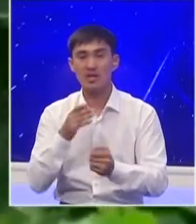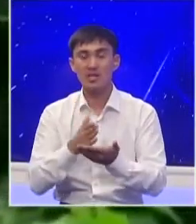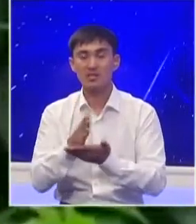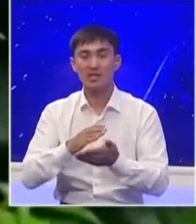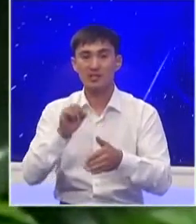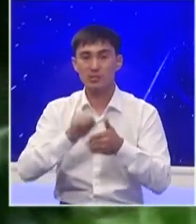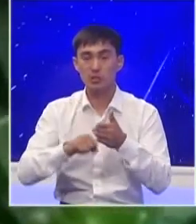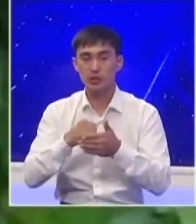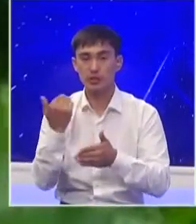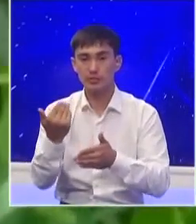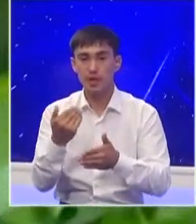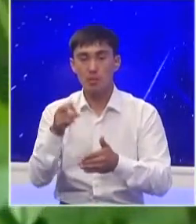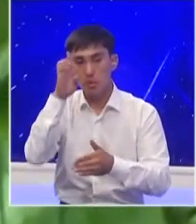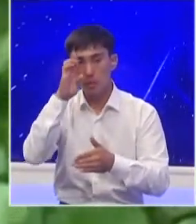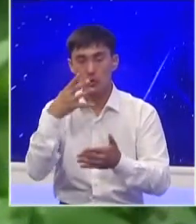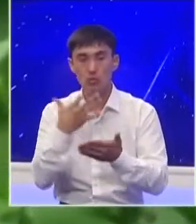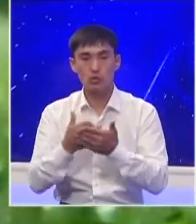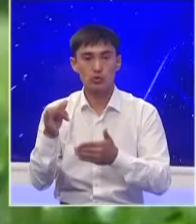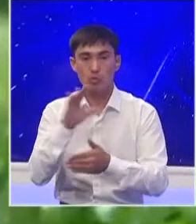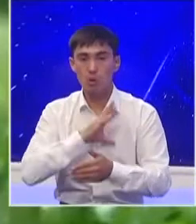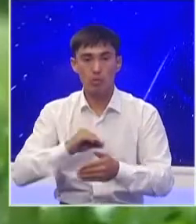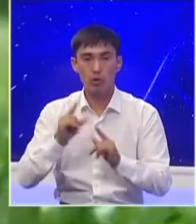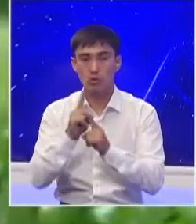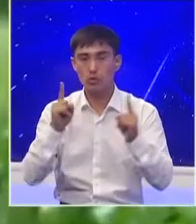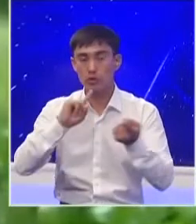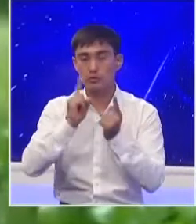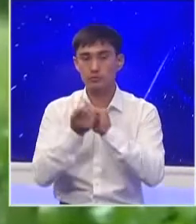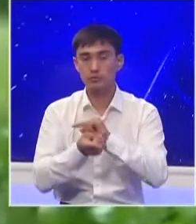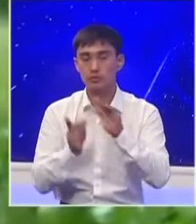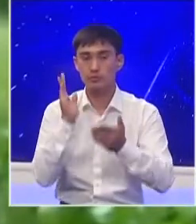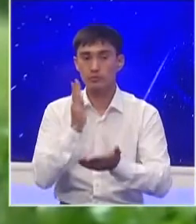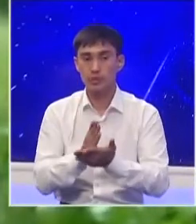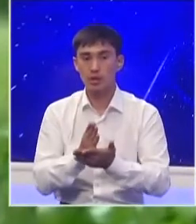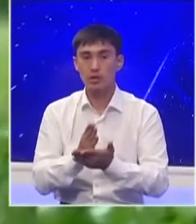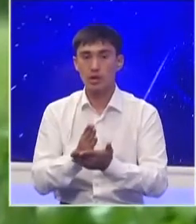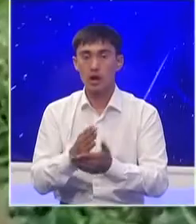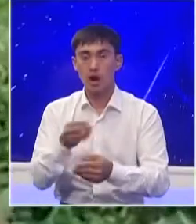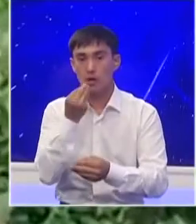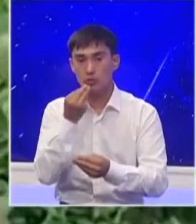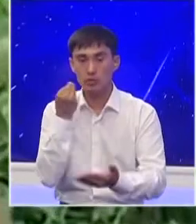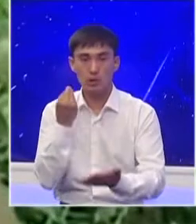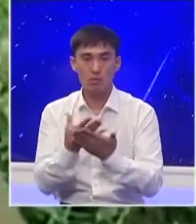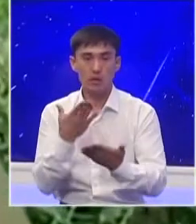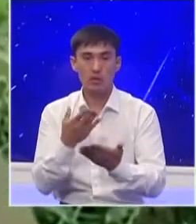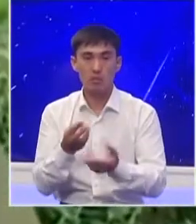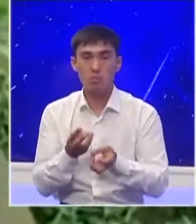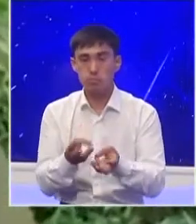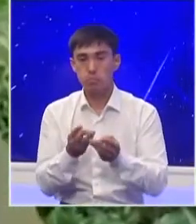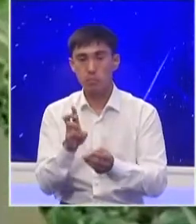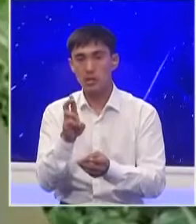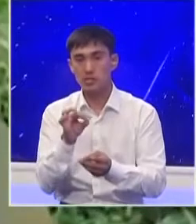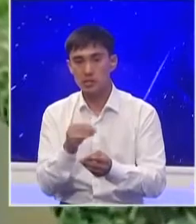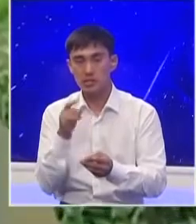дағдар себеп. Қазір мемлекет өз тарихында болмаған күрделі дағдарысты бастан кешіп жатыр. Азық-түлік қымбаттап, жанармай тапшылығы